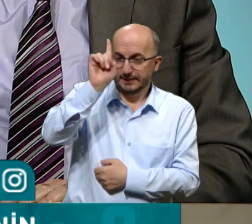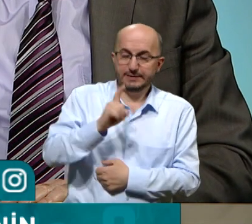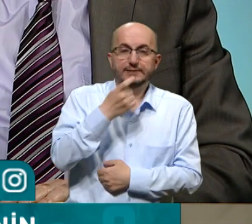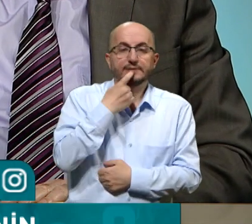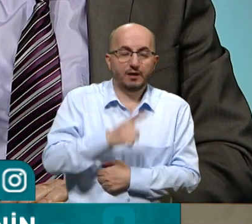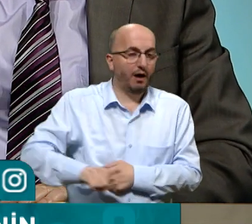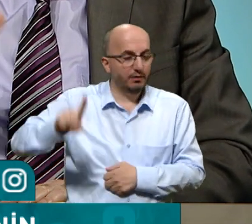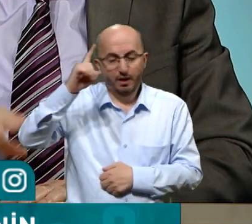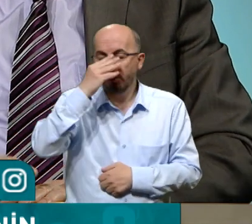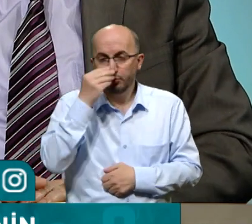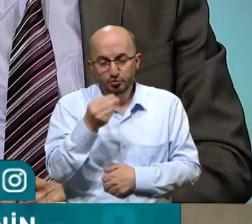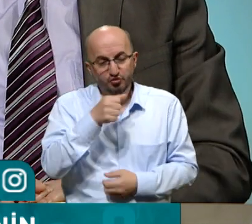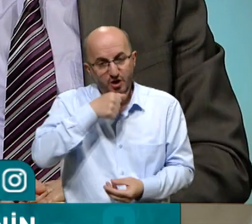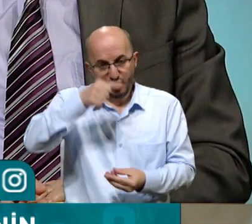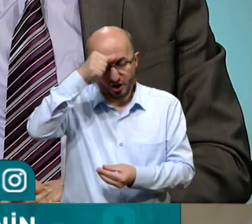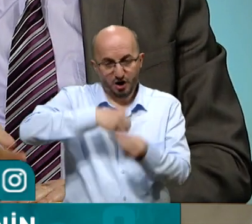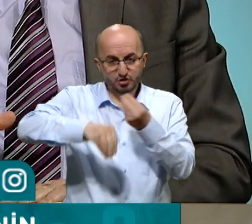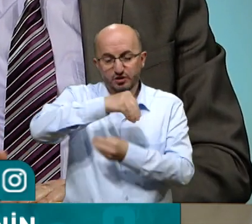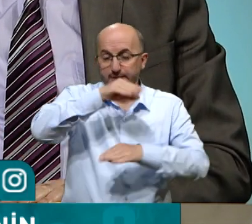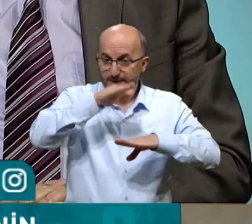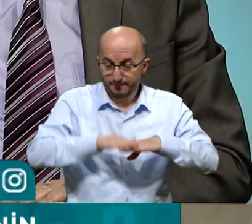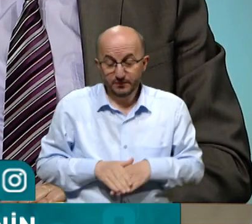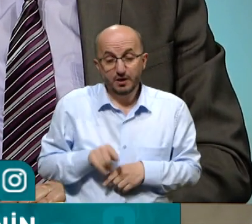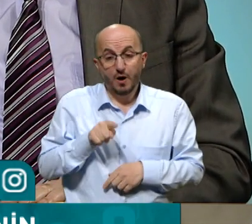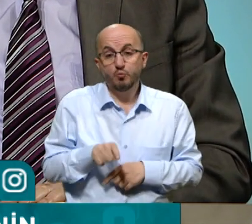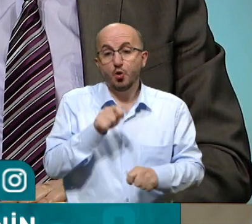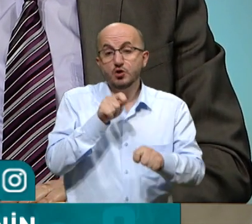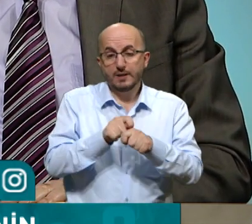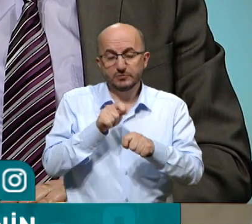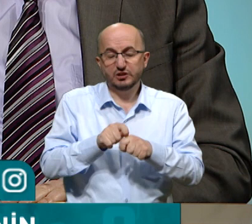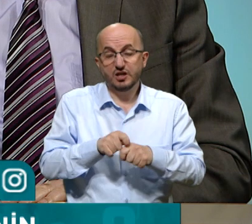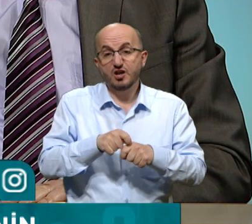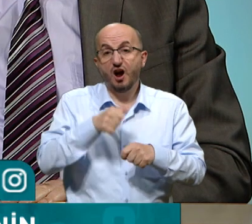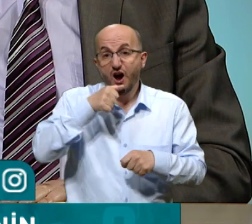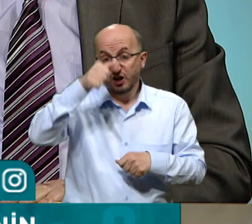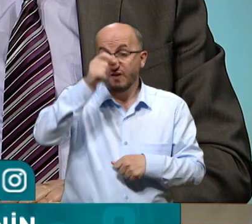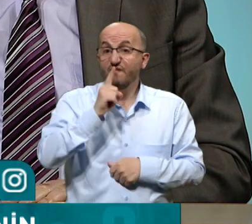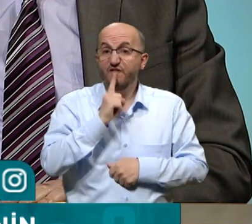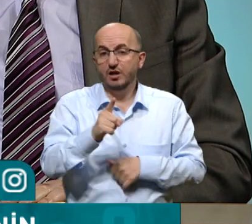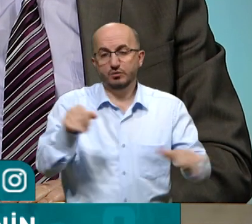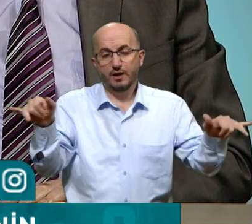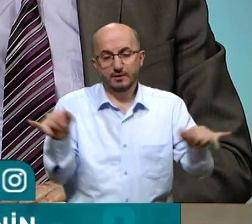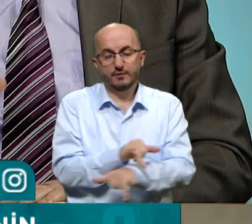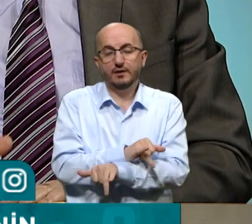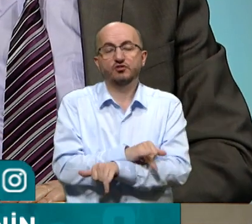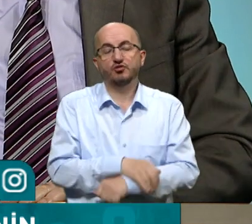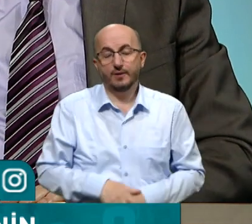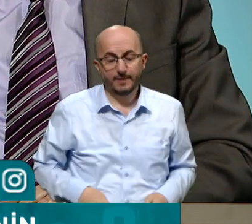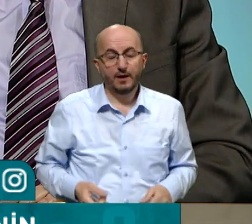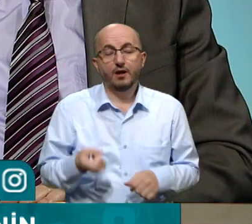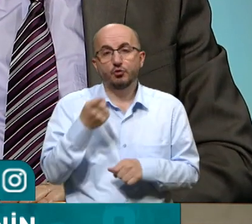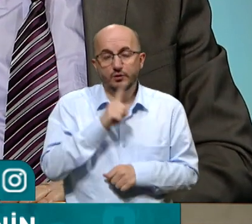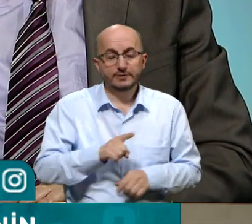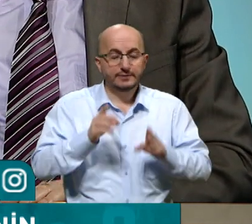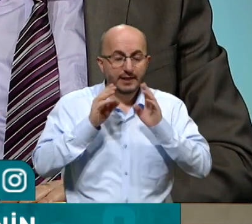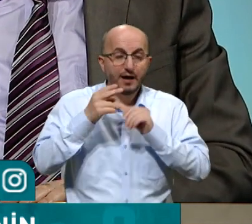cenab-ı Hakk'ın lütfuyla harçlarını yaptılar İşte bu yaptıkları hac farz olan Hac yerine geçer alhamdulillah Dolayısıyla